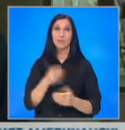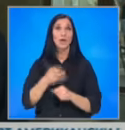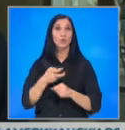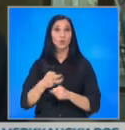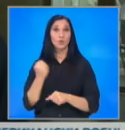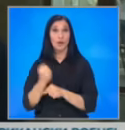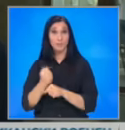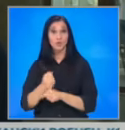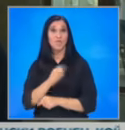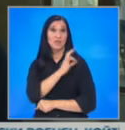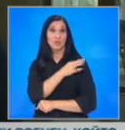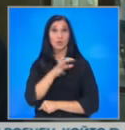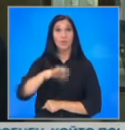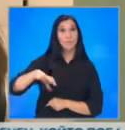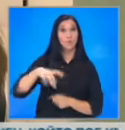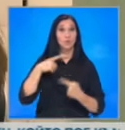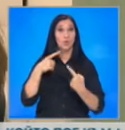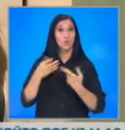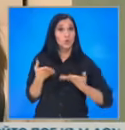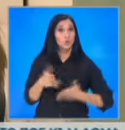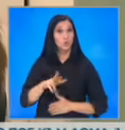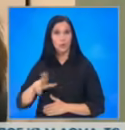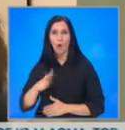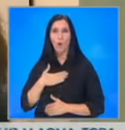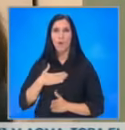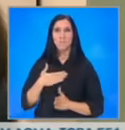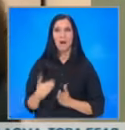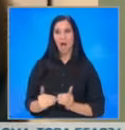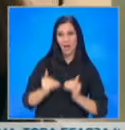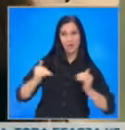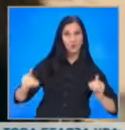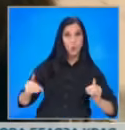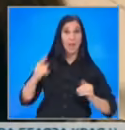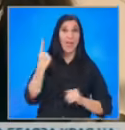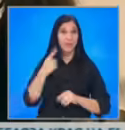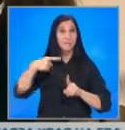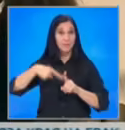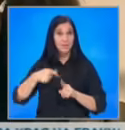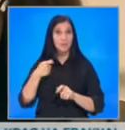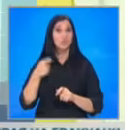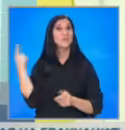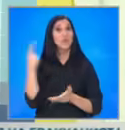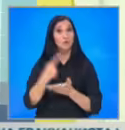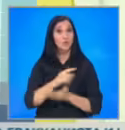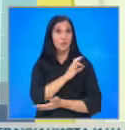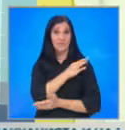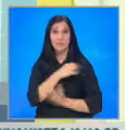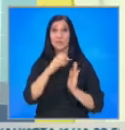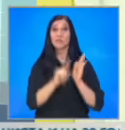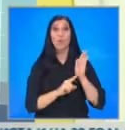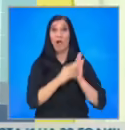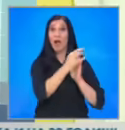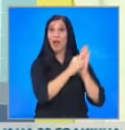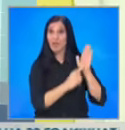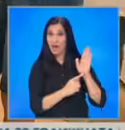пунктове, да разговарят с родителите и ако има интервал от един месец от поставяне на вакцина по задължителния календар,